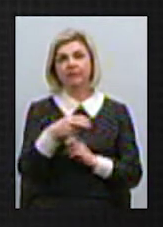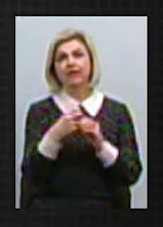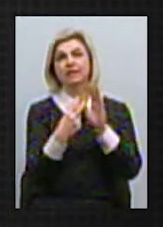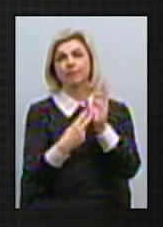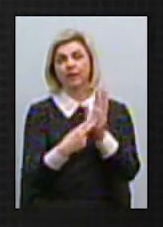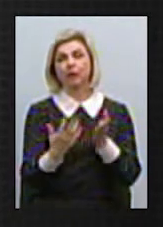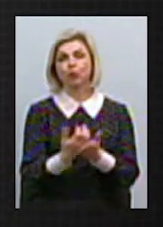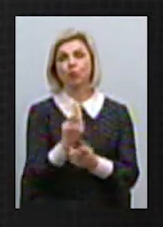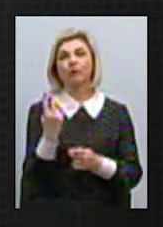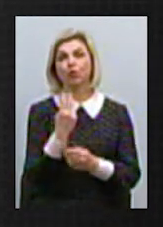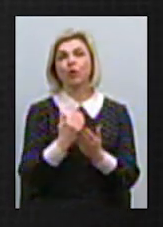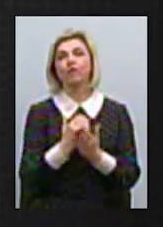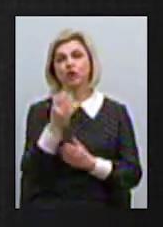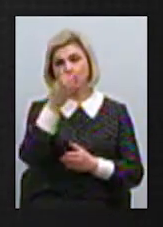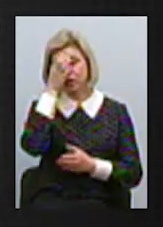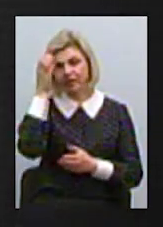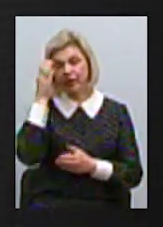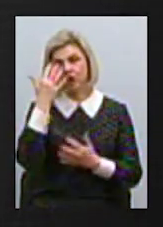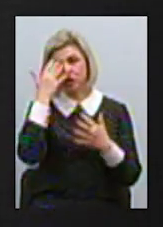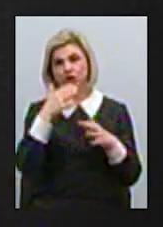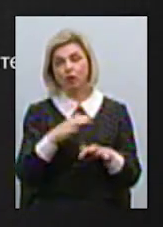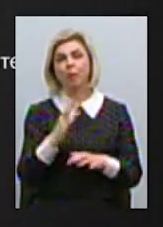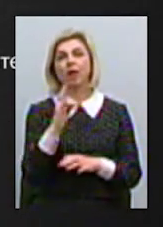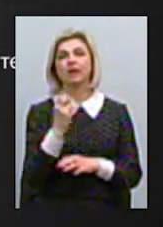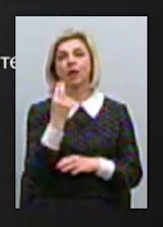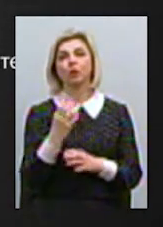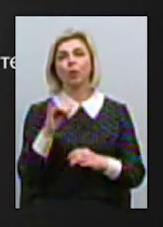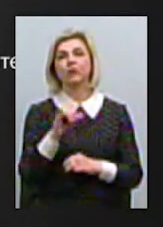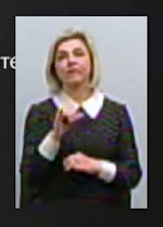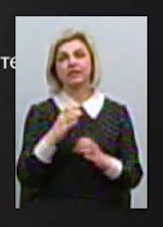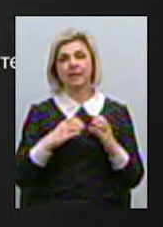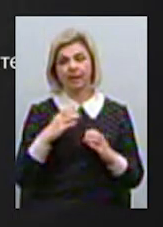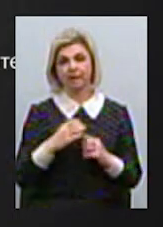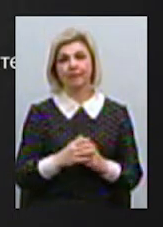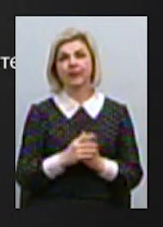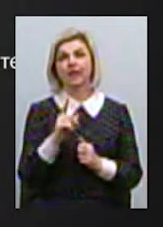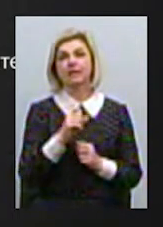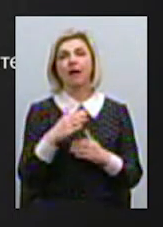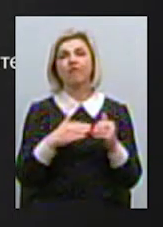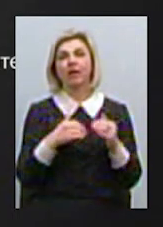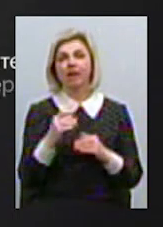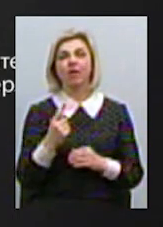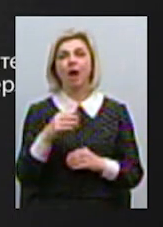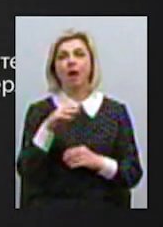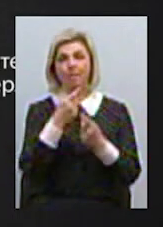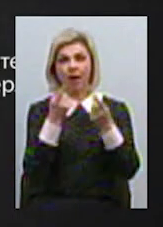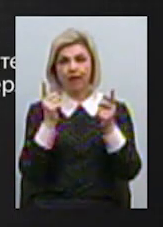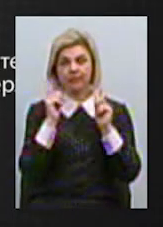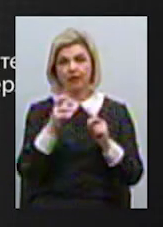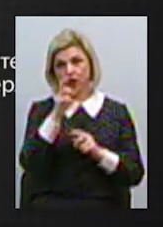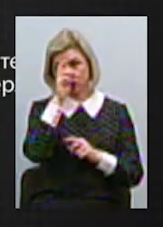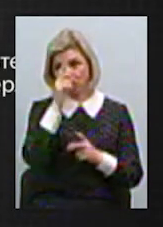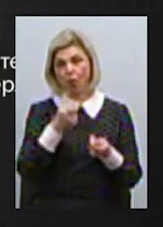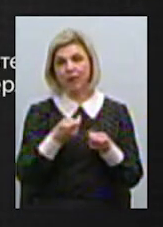2017-му здобув другу вищу освіту в Чорноморському національному університеті імені Петра Могили за кваліфікацією магістр державного